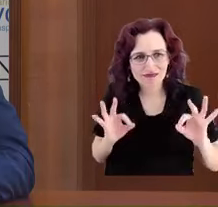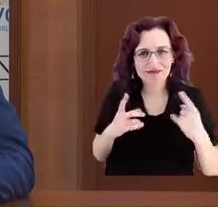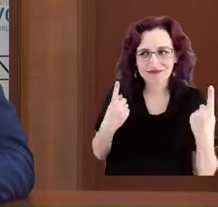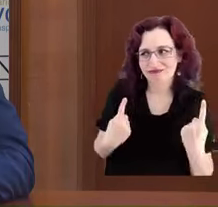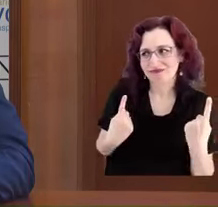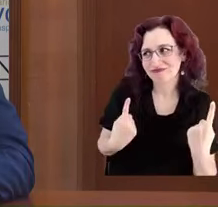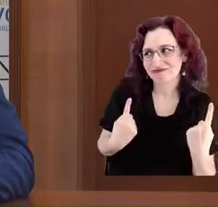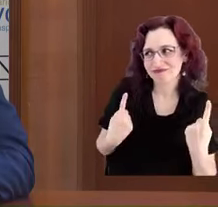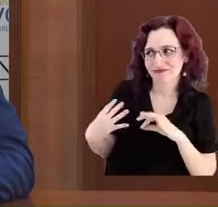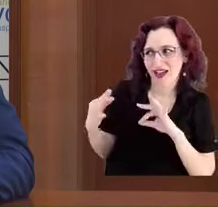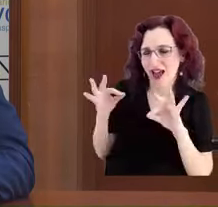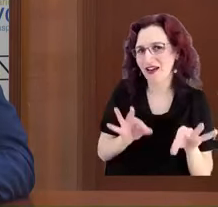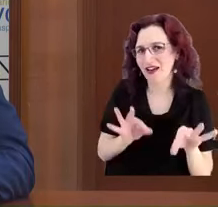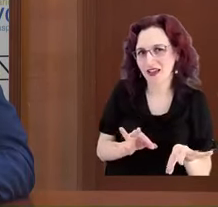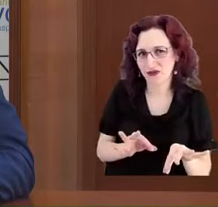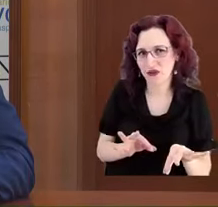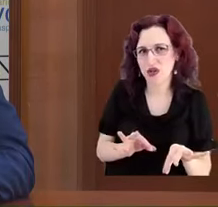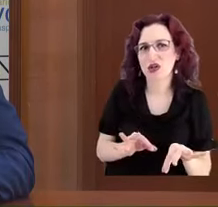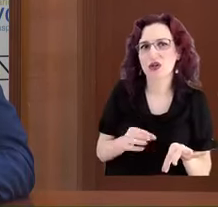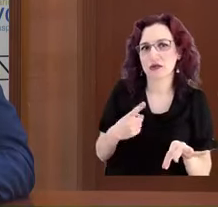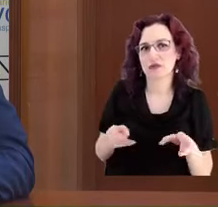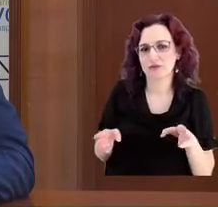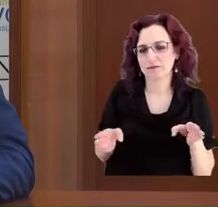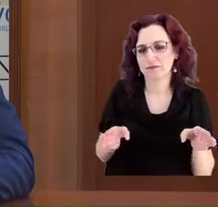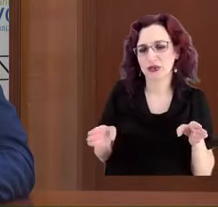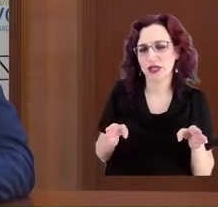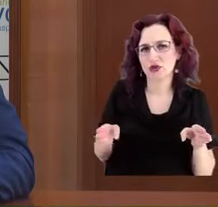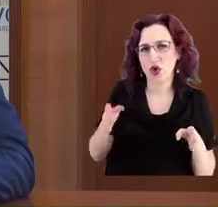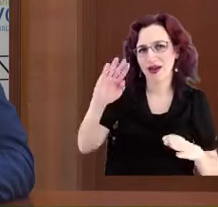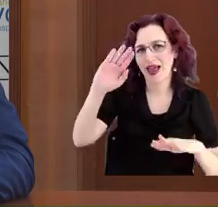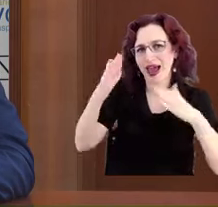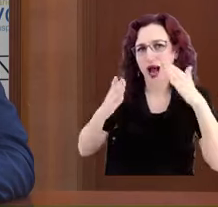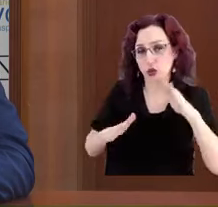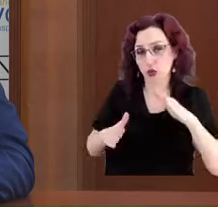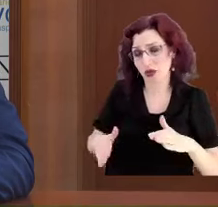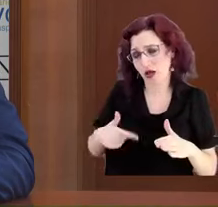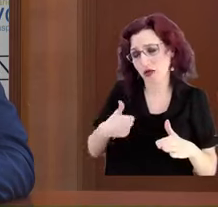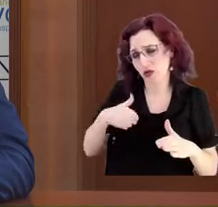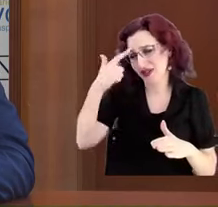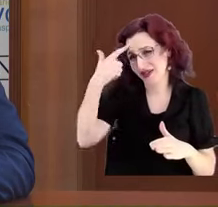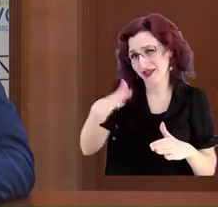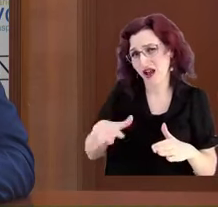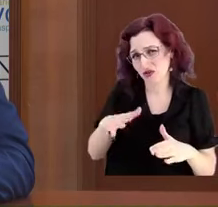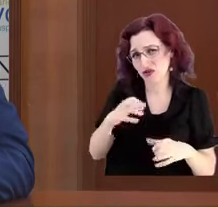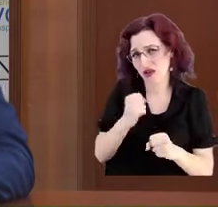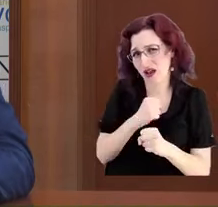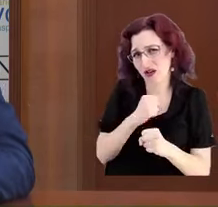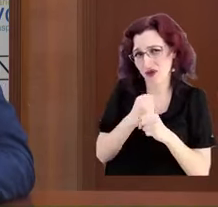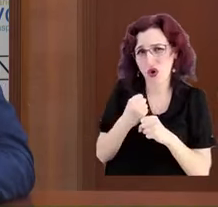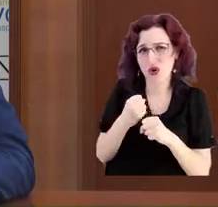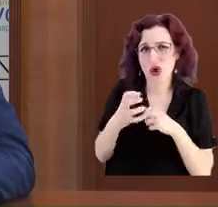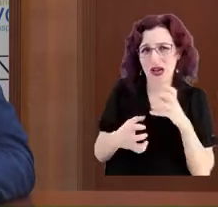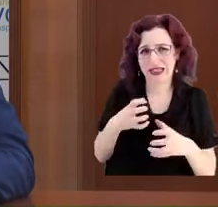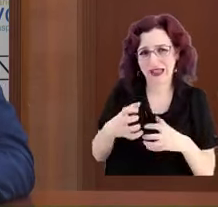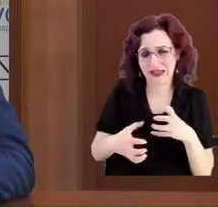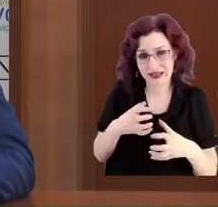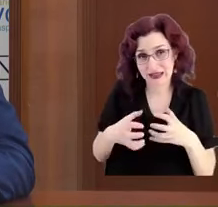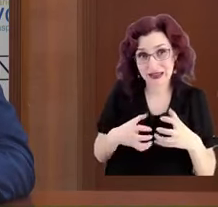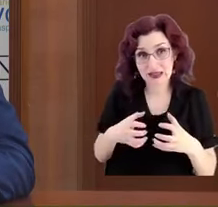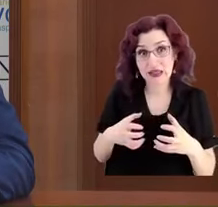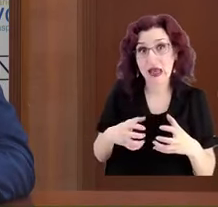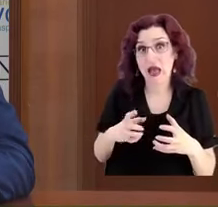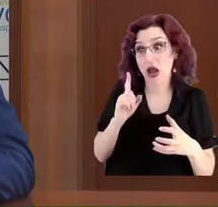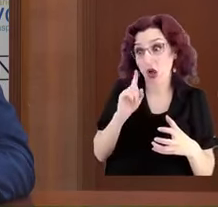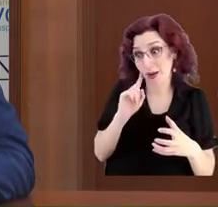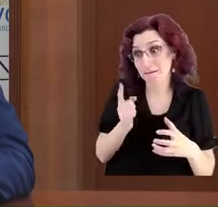arrivo e c'è una possibile stagione autunnale non proprio felicissima sotto il profilo occupazionale e quindi come dire prevenire